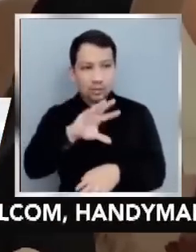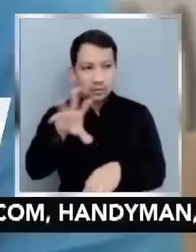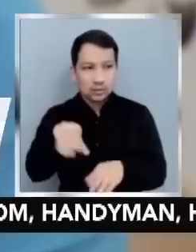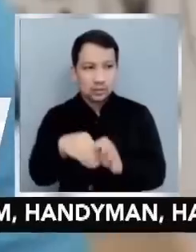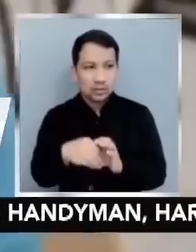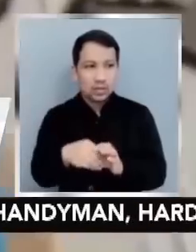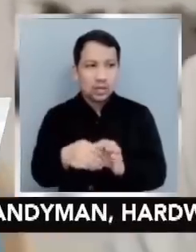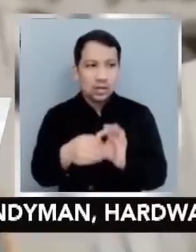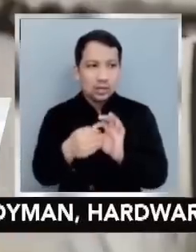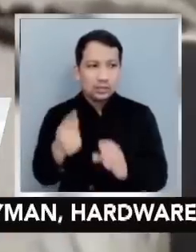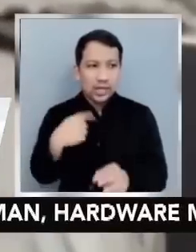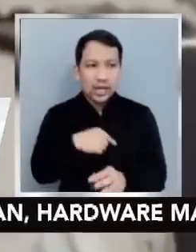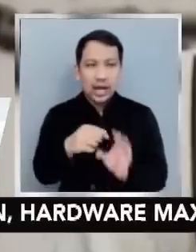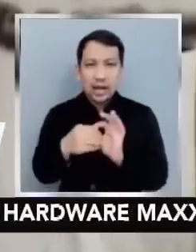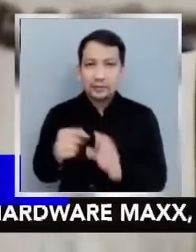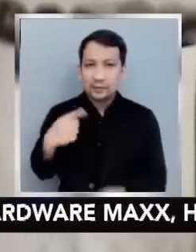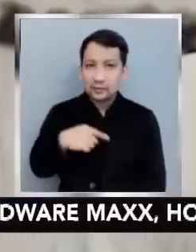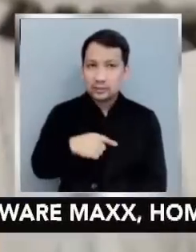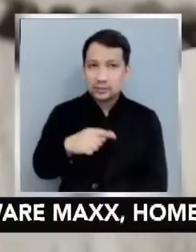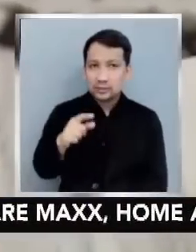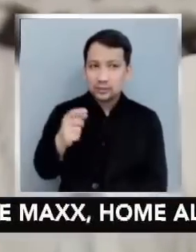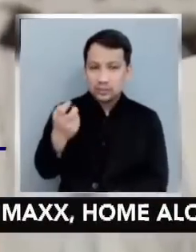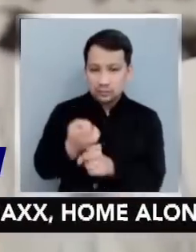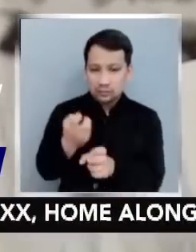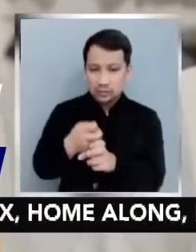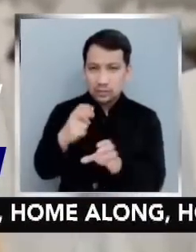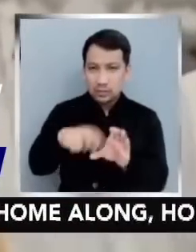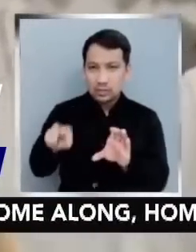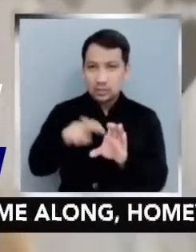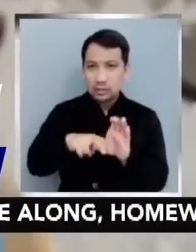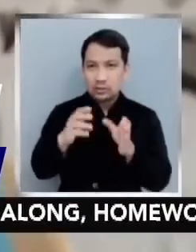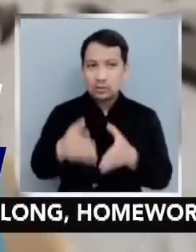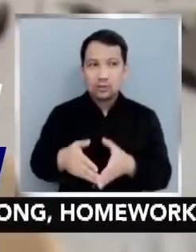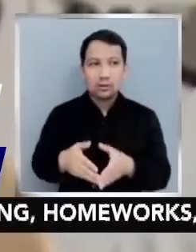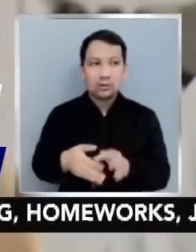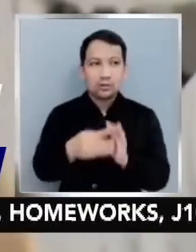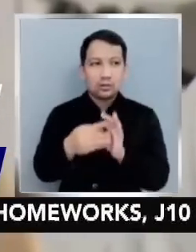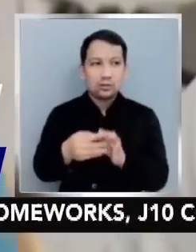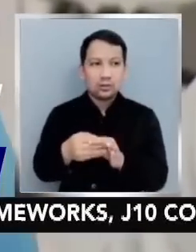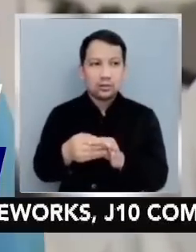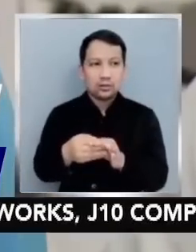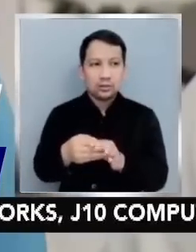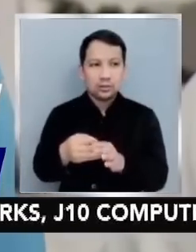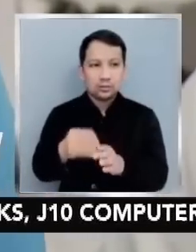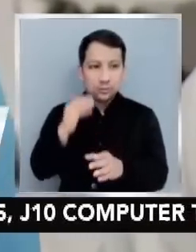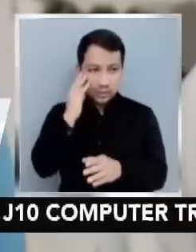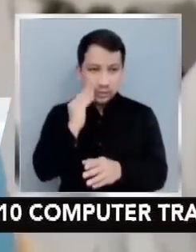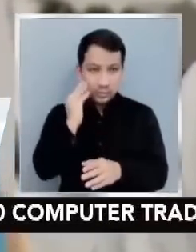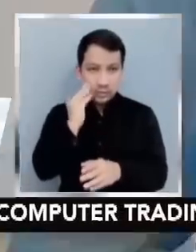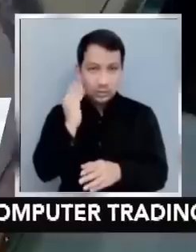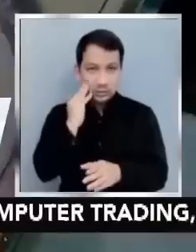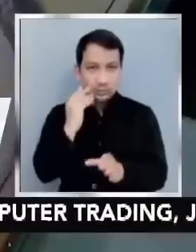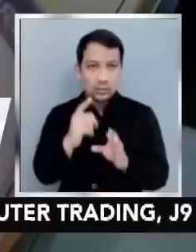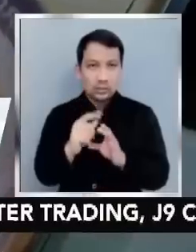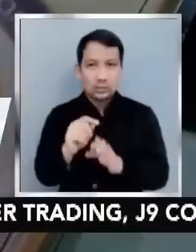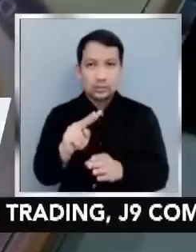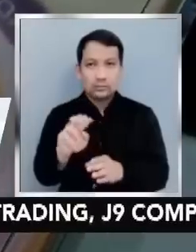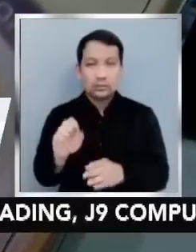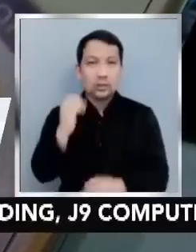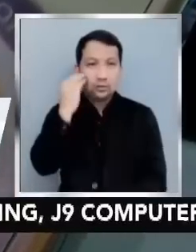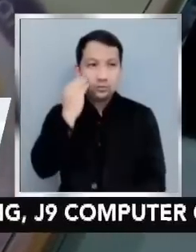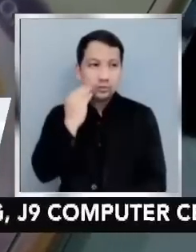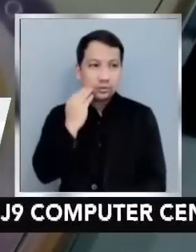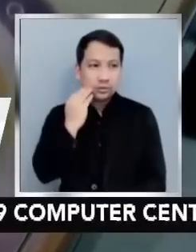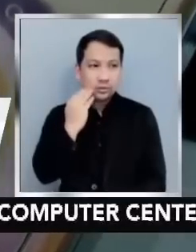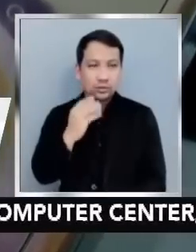pasahero. Meron pong oversupply dahil ito po yung nararanasan po ng mga TNVS drivers dahil sa tumal. Ayon naman kay